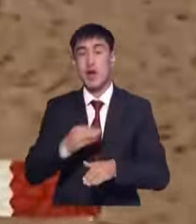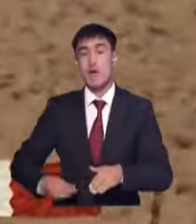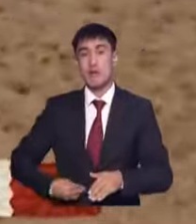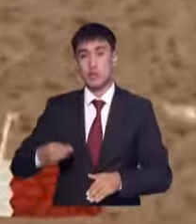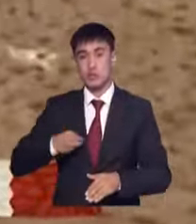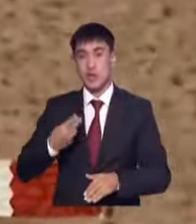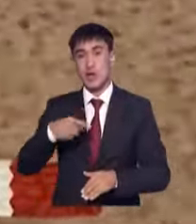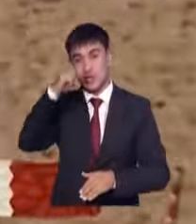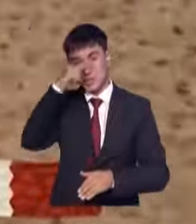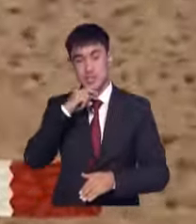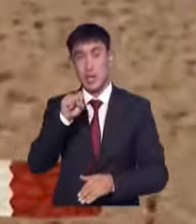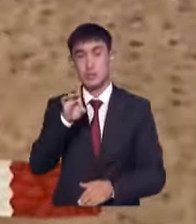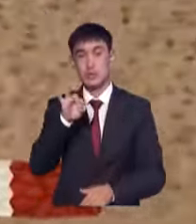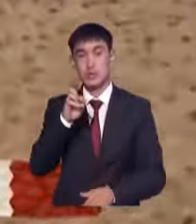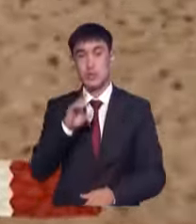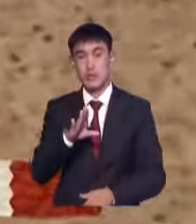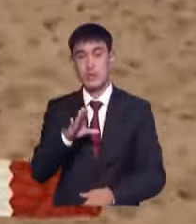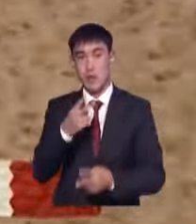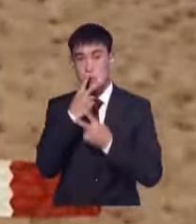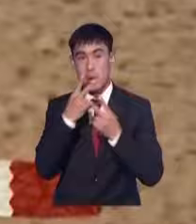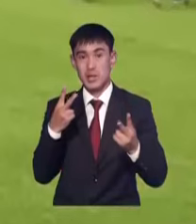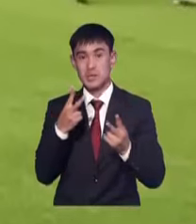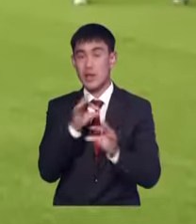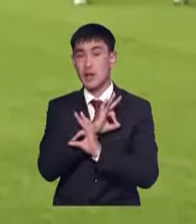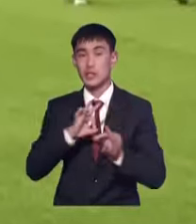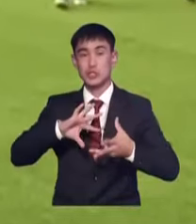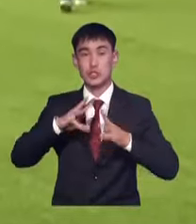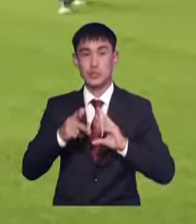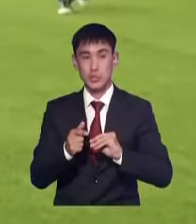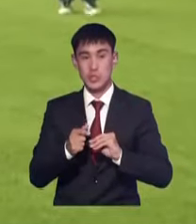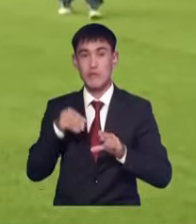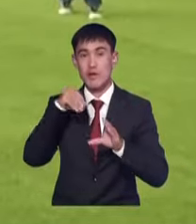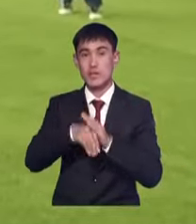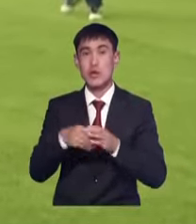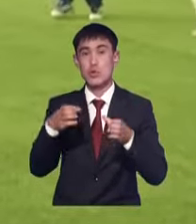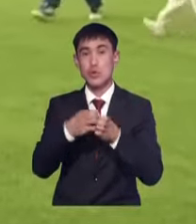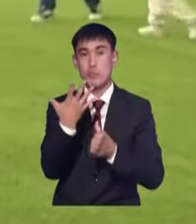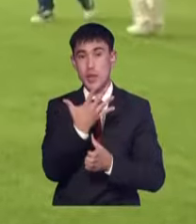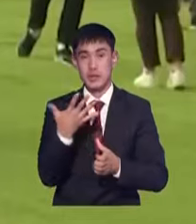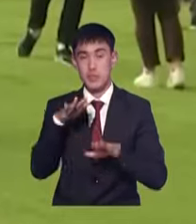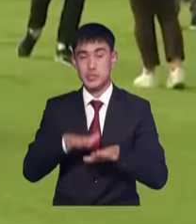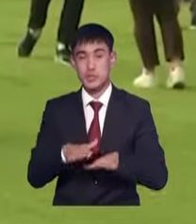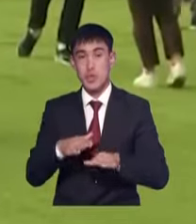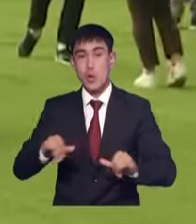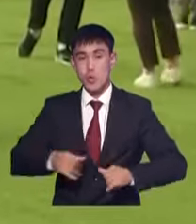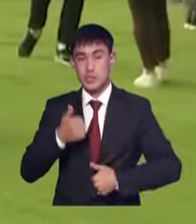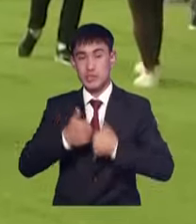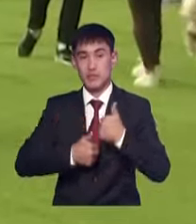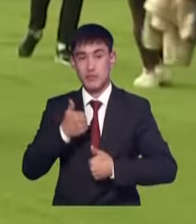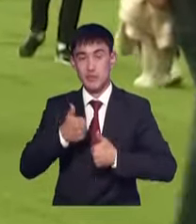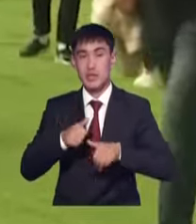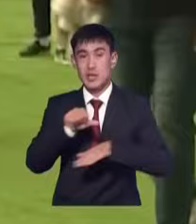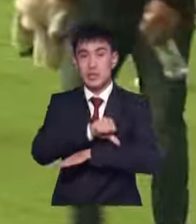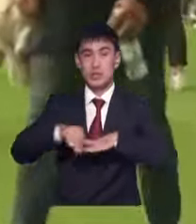французу. Казахстанец Абзал Турлубеков продемонстрировал отличные результаты, войдя в топ-5. Конные соревнования проходят на